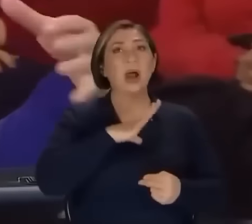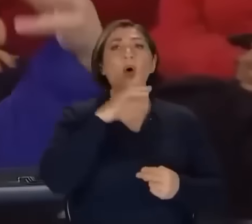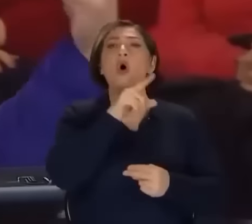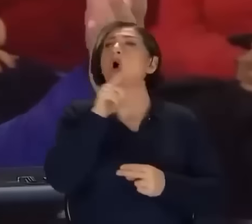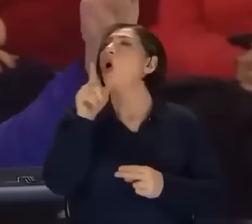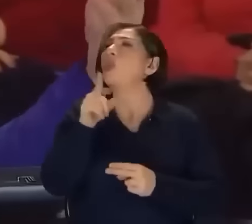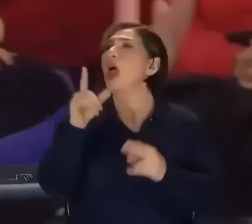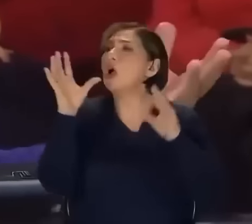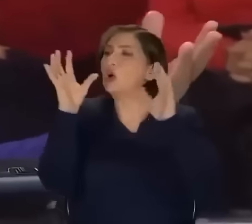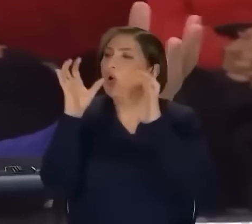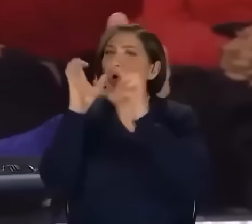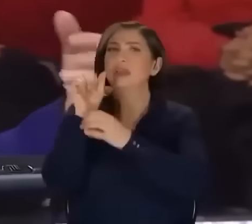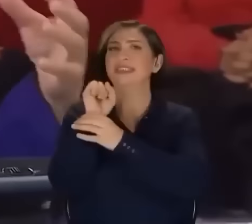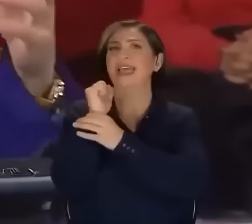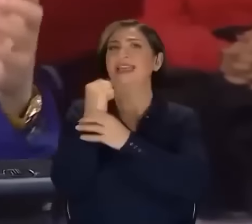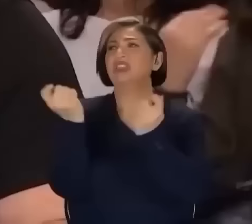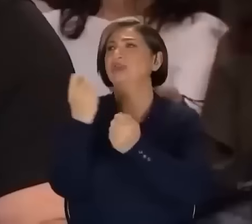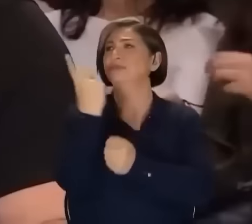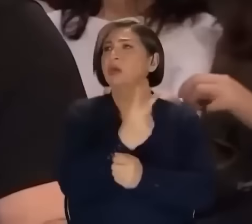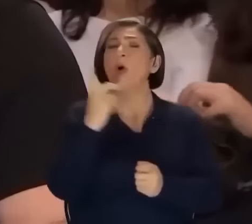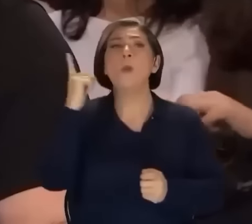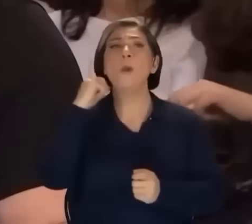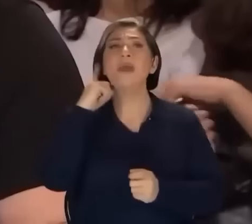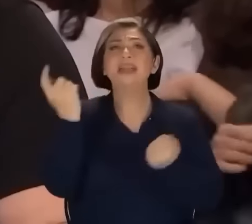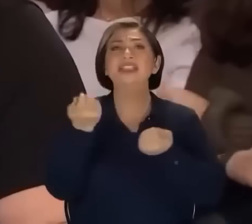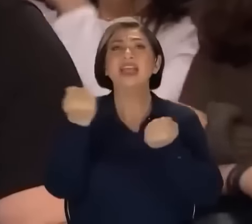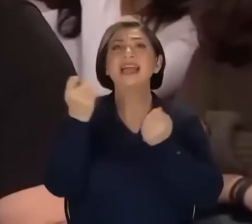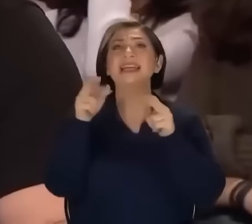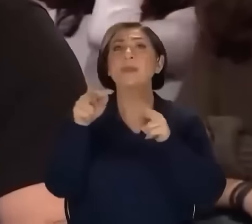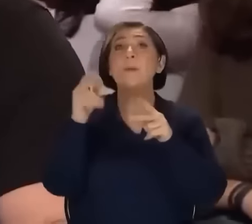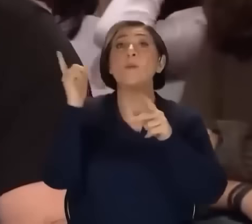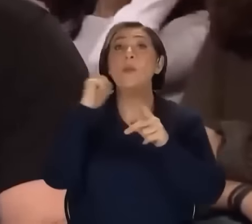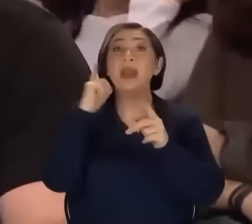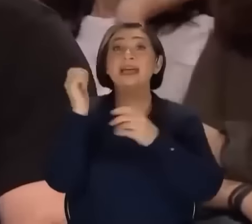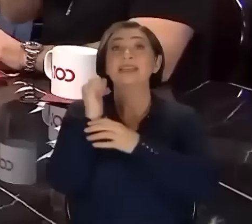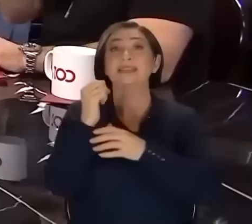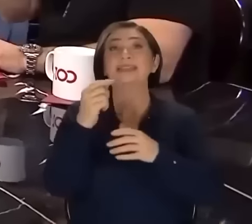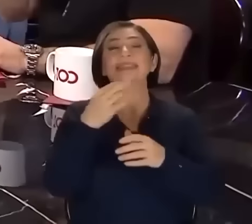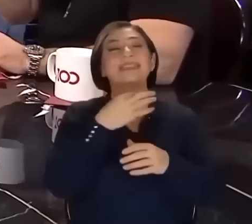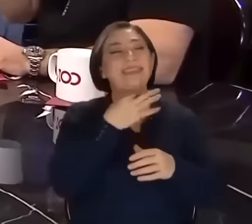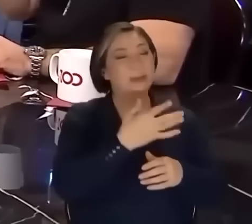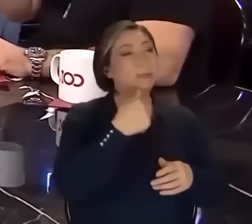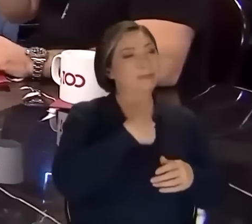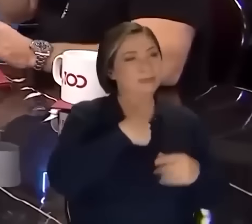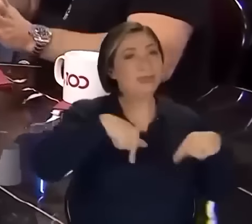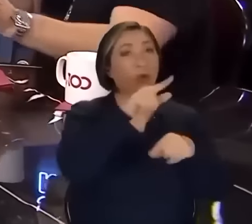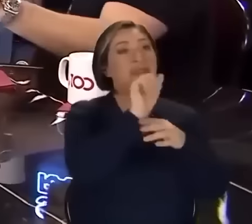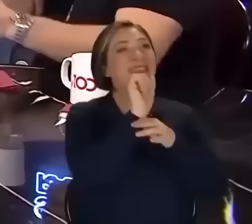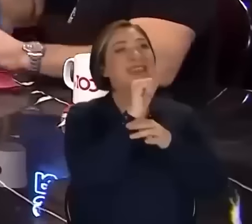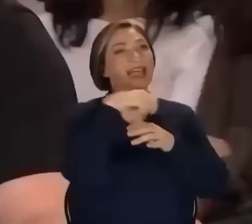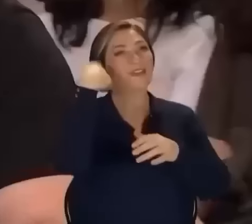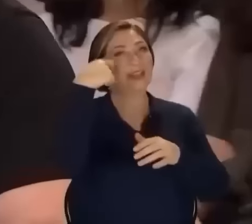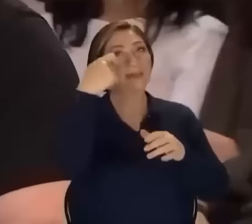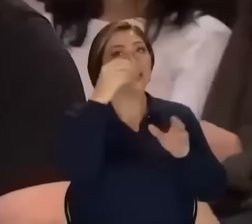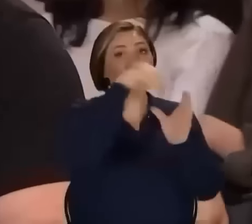da böyle hani koyu koyu sanat işleridir popüler işler gibi popüler işlerle beraber Vallah bizi de sağ olsun seyirci o sanat